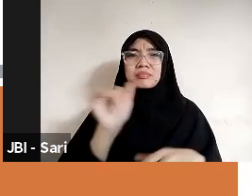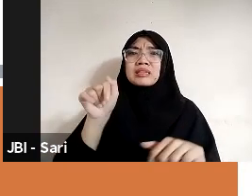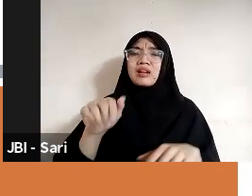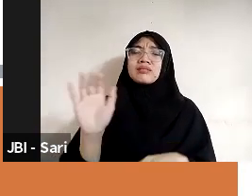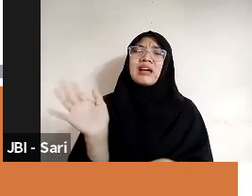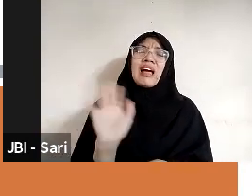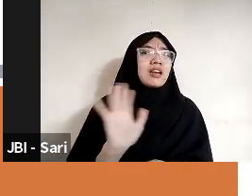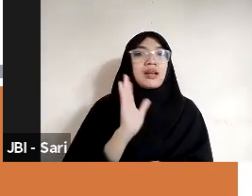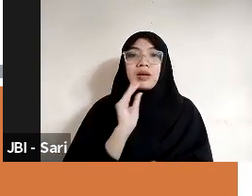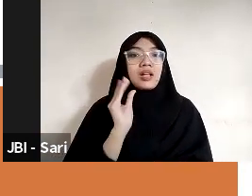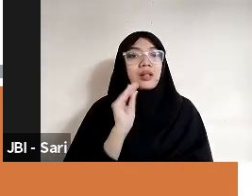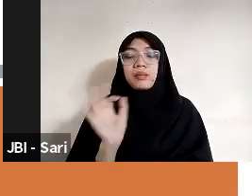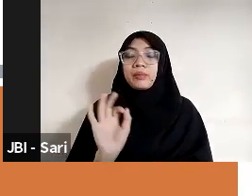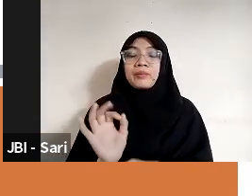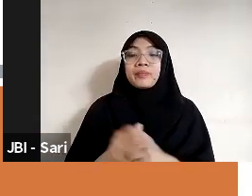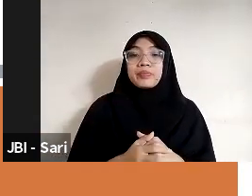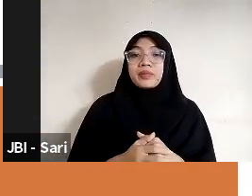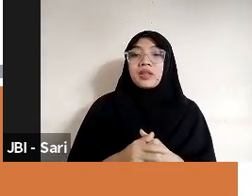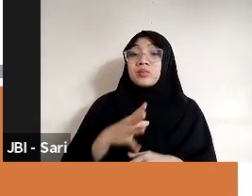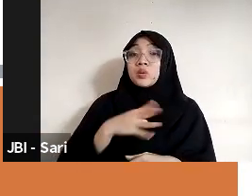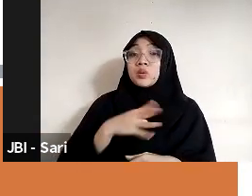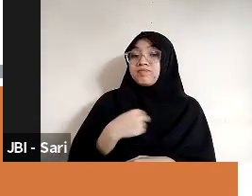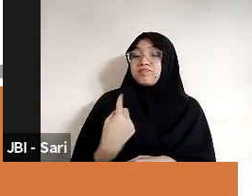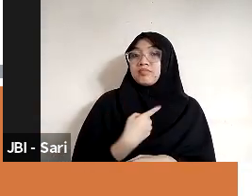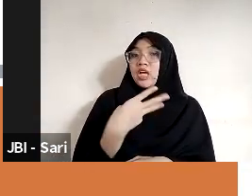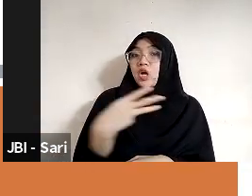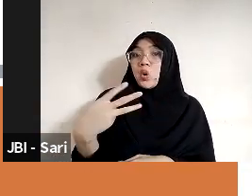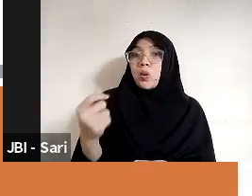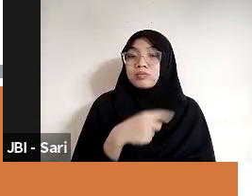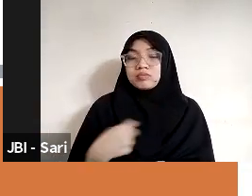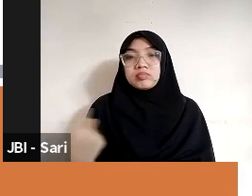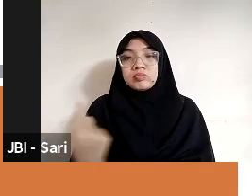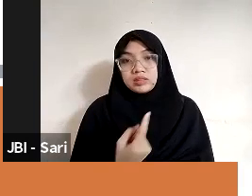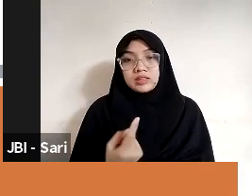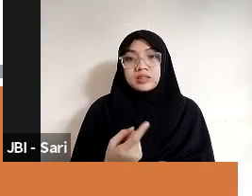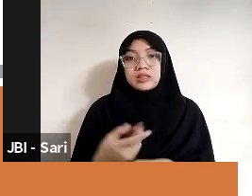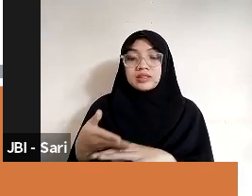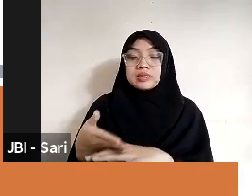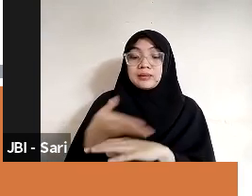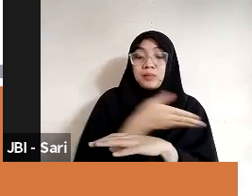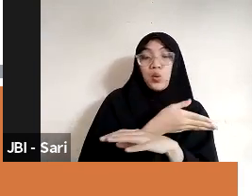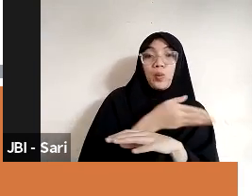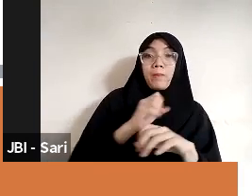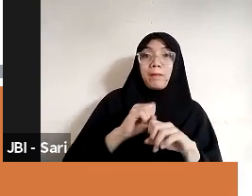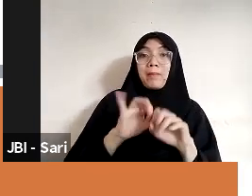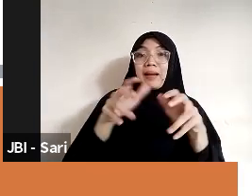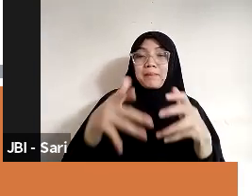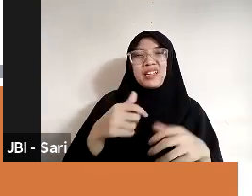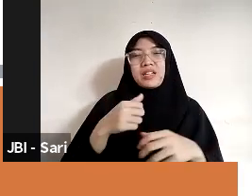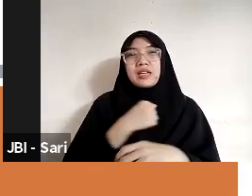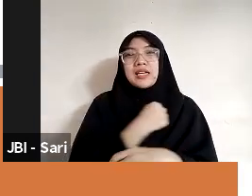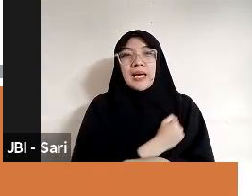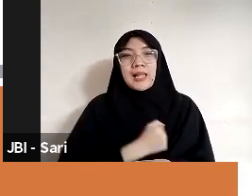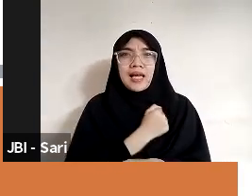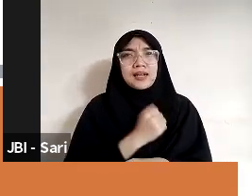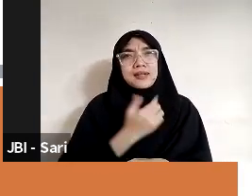untungnya menurut saya, ekonomi kita ini sebenarnya sebelum pandemi ini memiliki ketahanan yang lumayan bagus